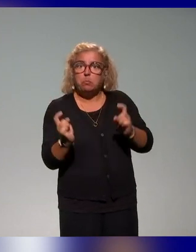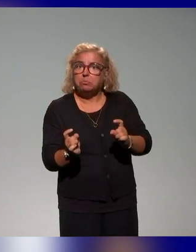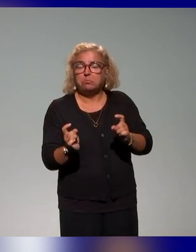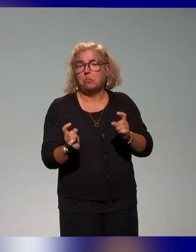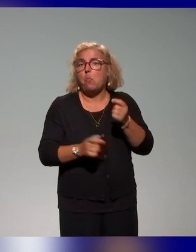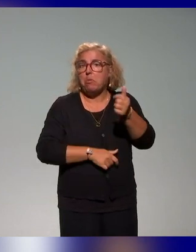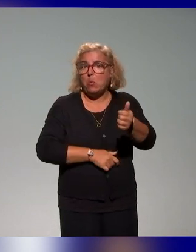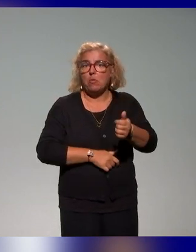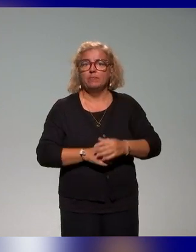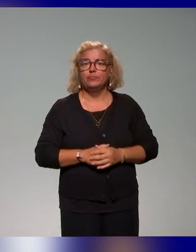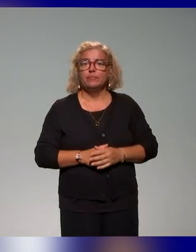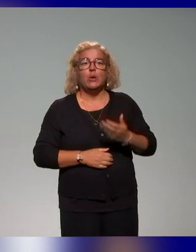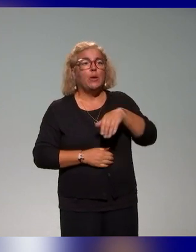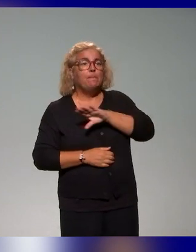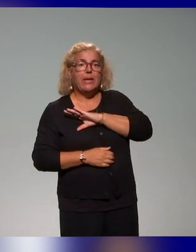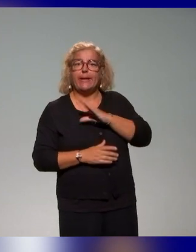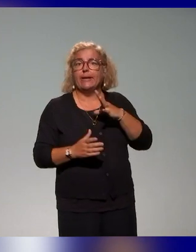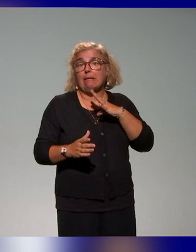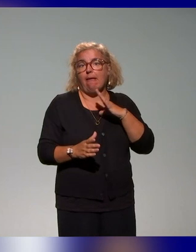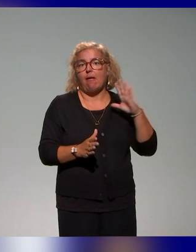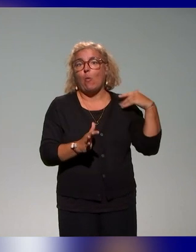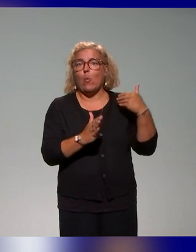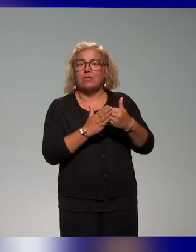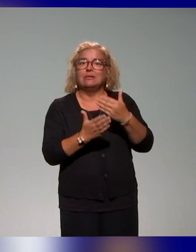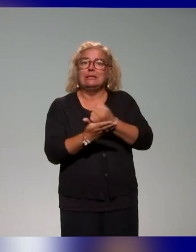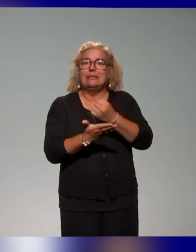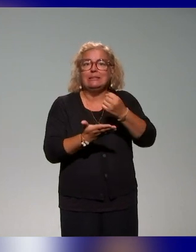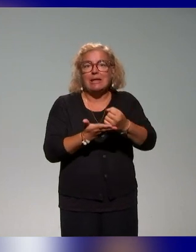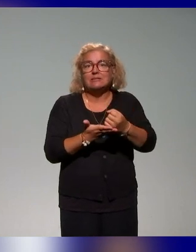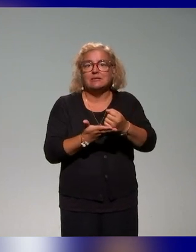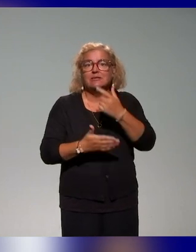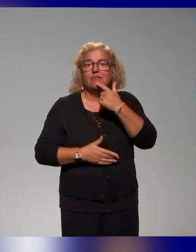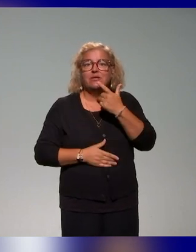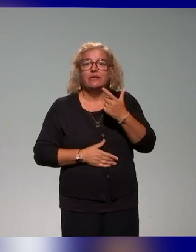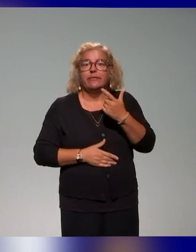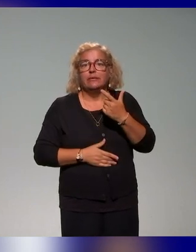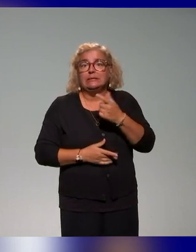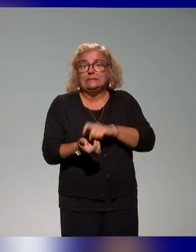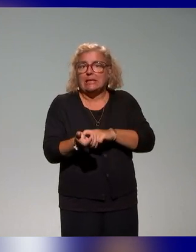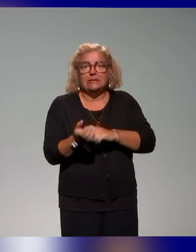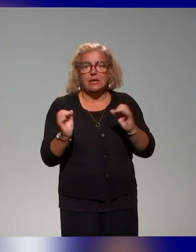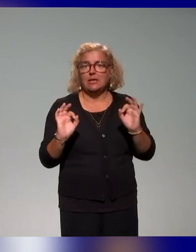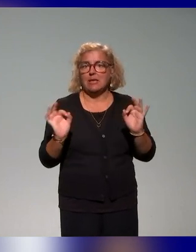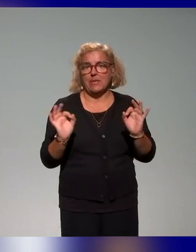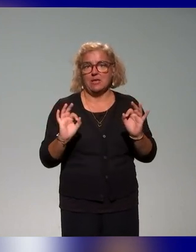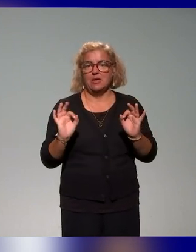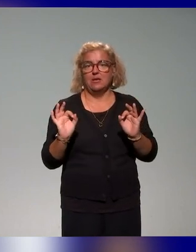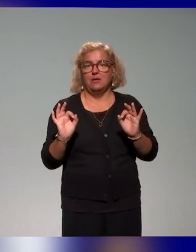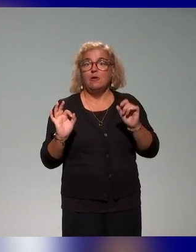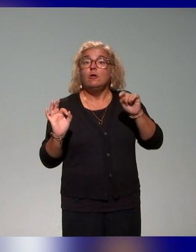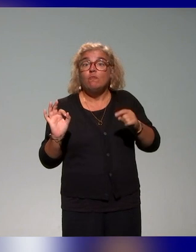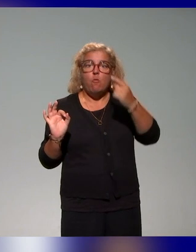est dans un contexte de test. Ce stress n'existe pas. Il faut toujours se dire aussi